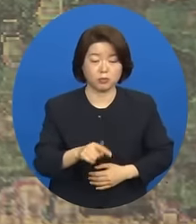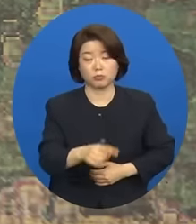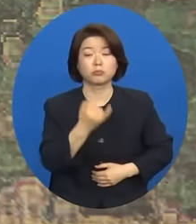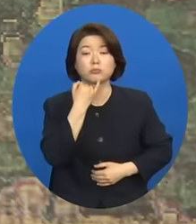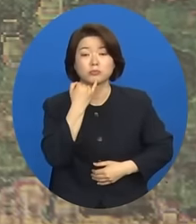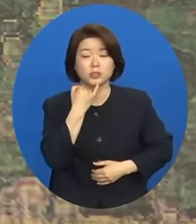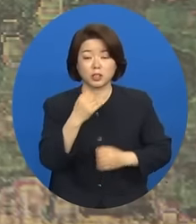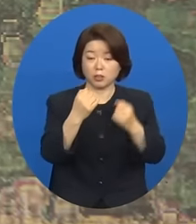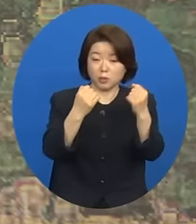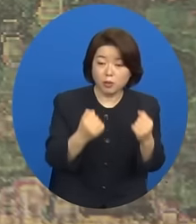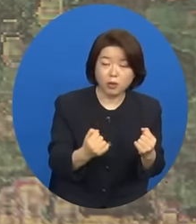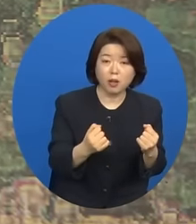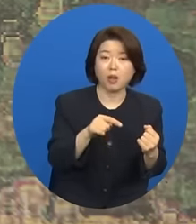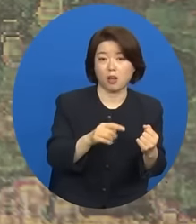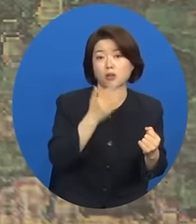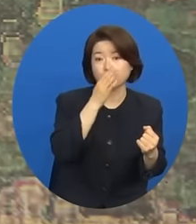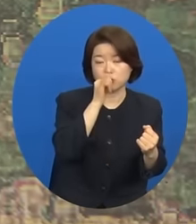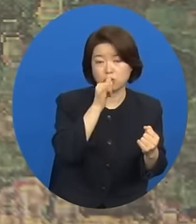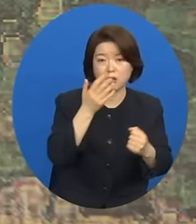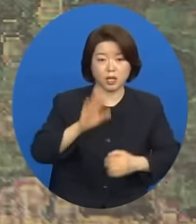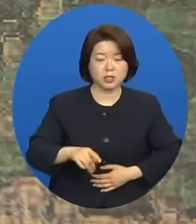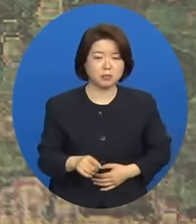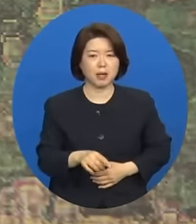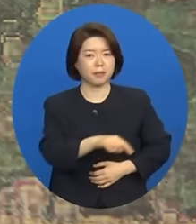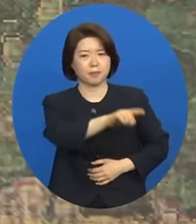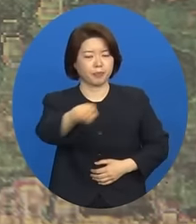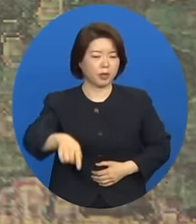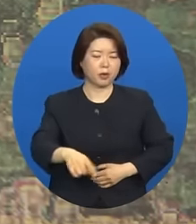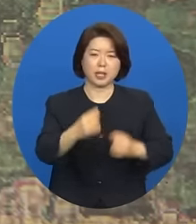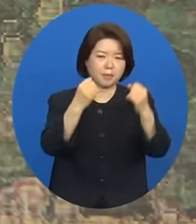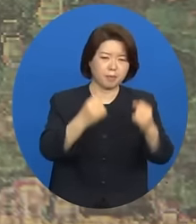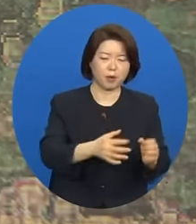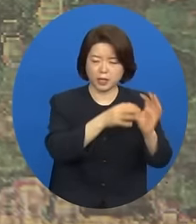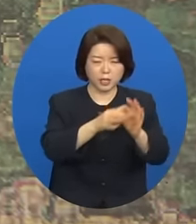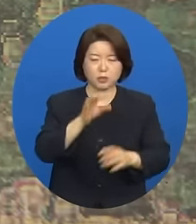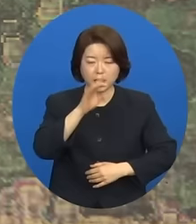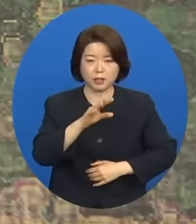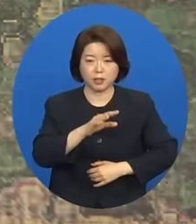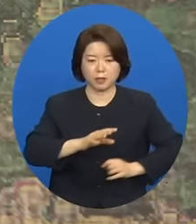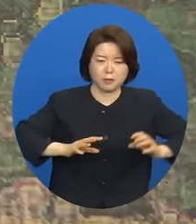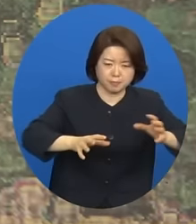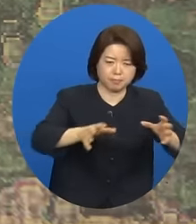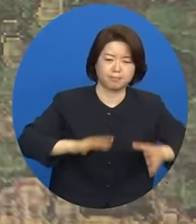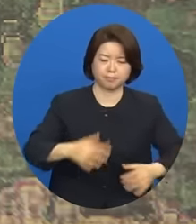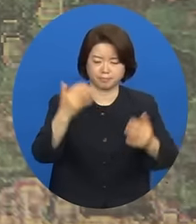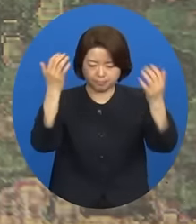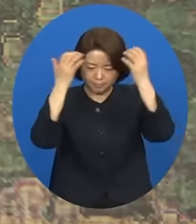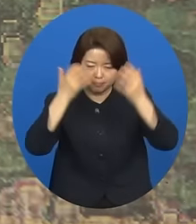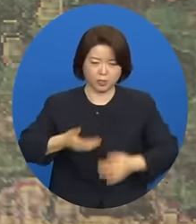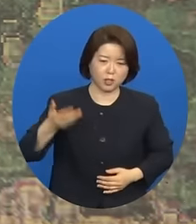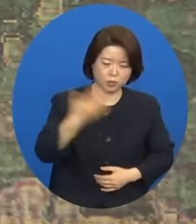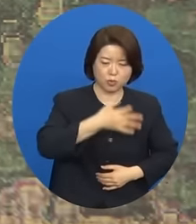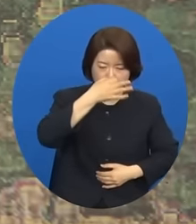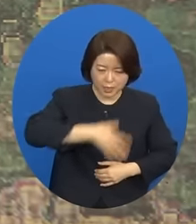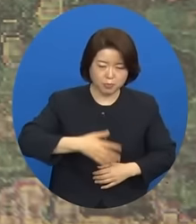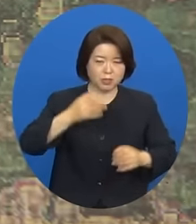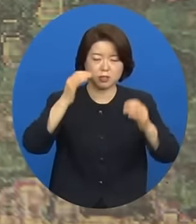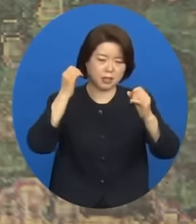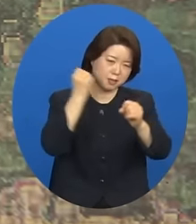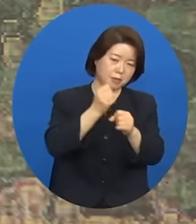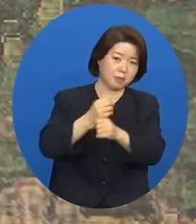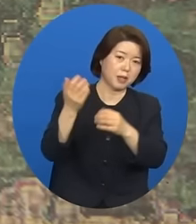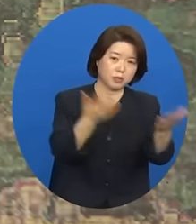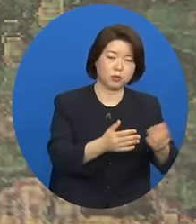머물러 있으면 안 되는 거야. 그거 어떻게 하는 겁니까? 힘들게 만드는 거야. 고난을 당하게 하고 너무나 힘들게 만들어서 부르짖게